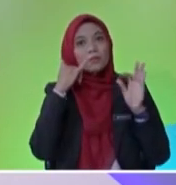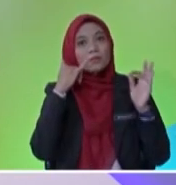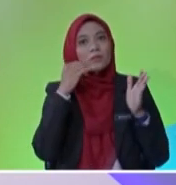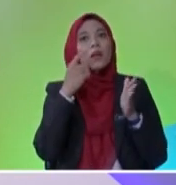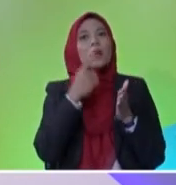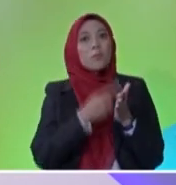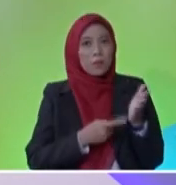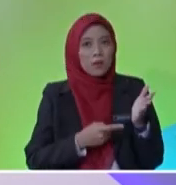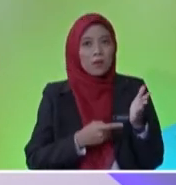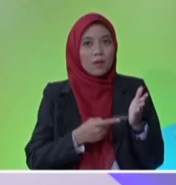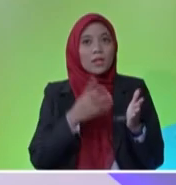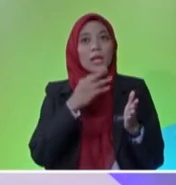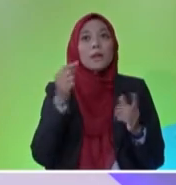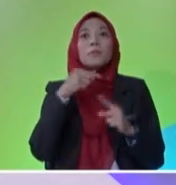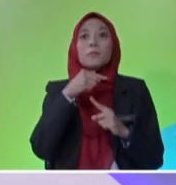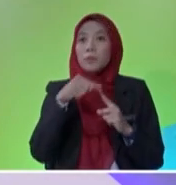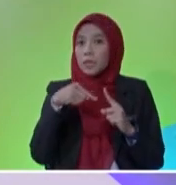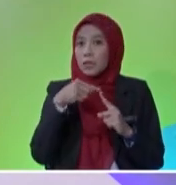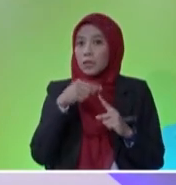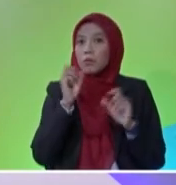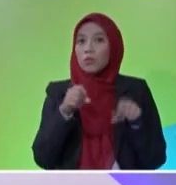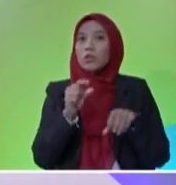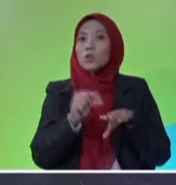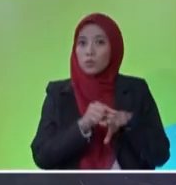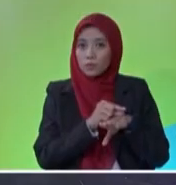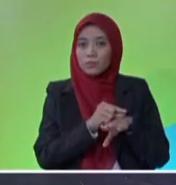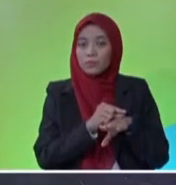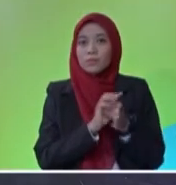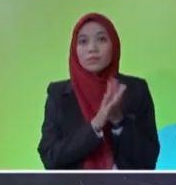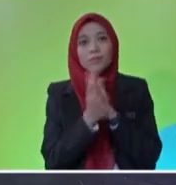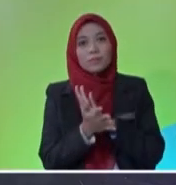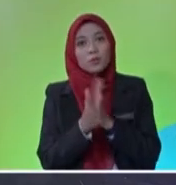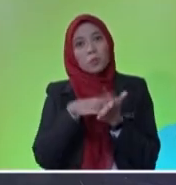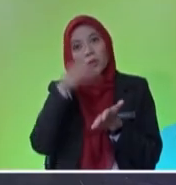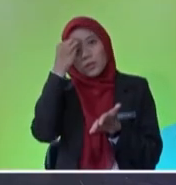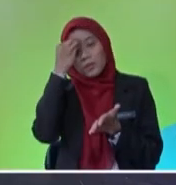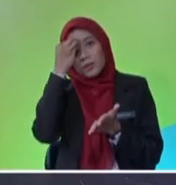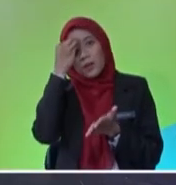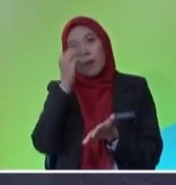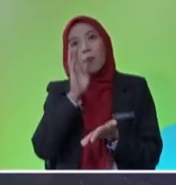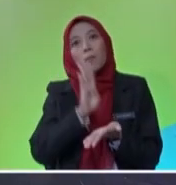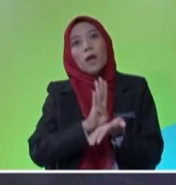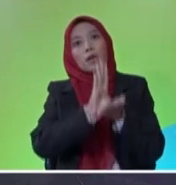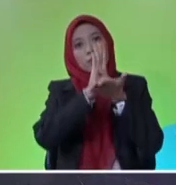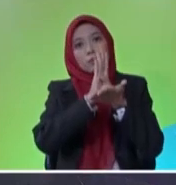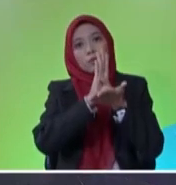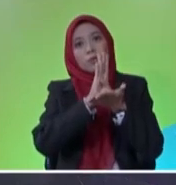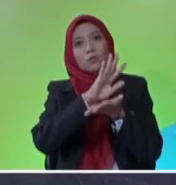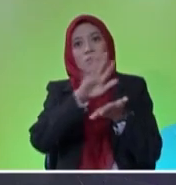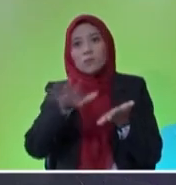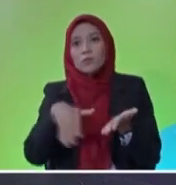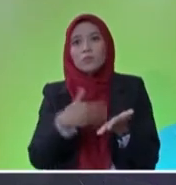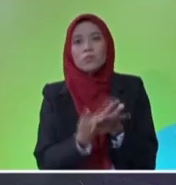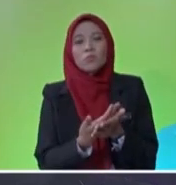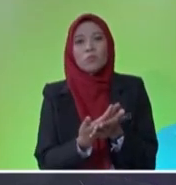boleh digunakan Iya itu tajuk kita per hari ini membantu muka saja menemui sebenarnya dekat kiri rumah tapi semua golongan